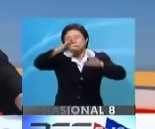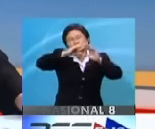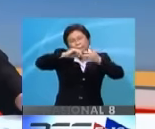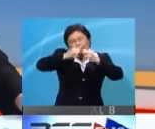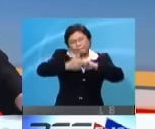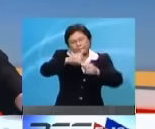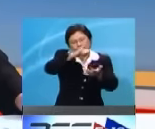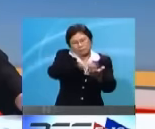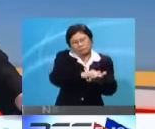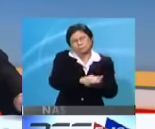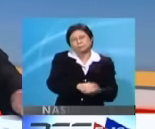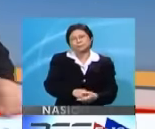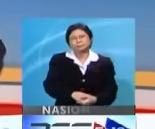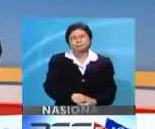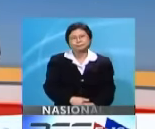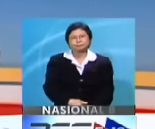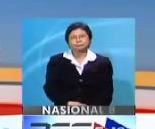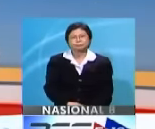menyelesaikan krisis itu.